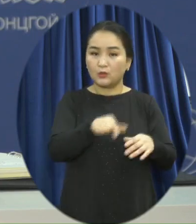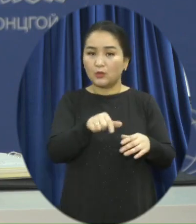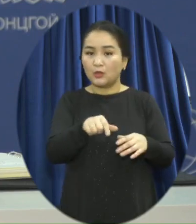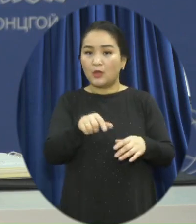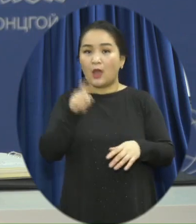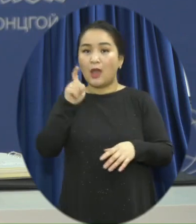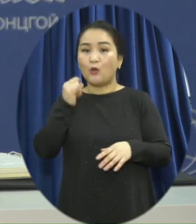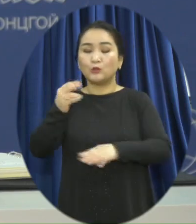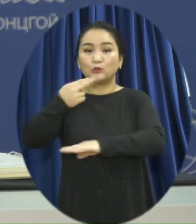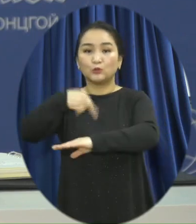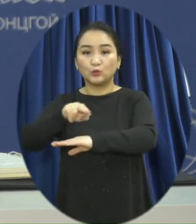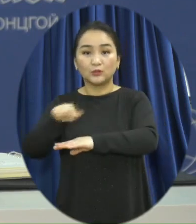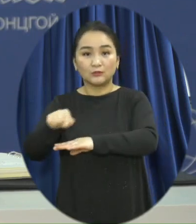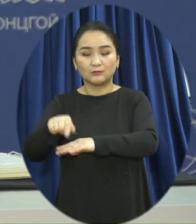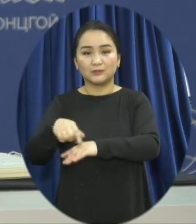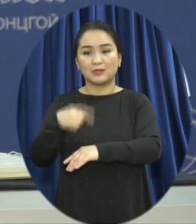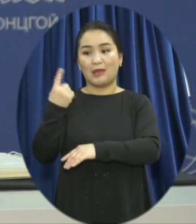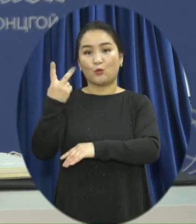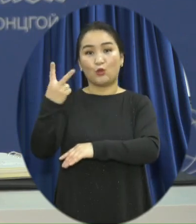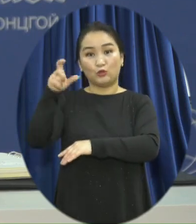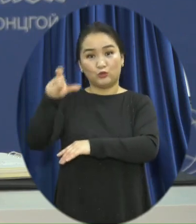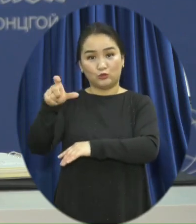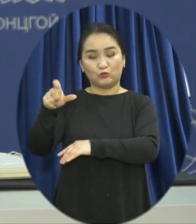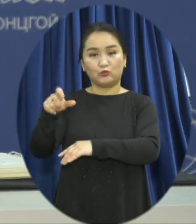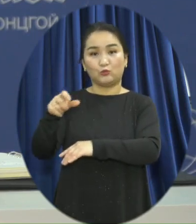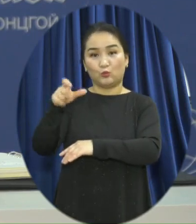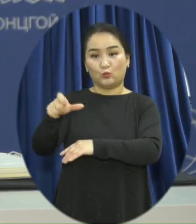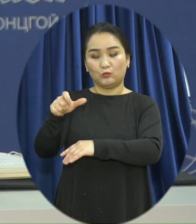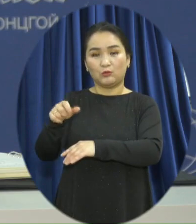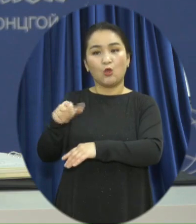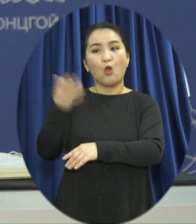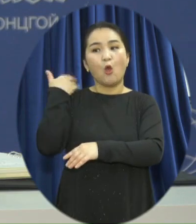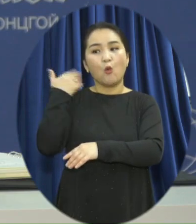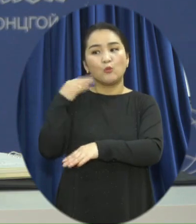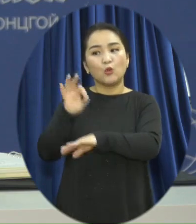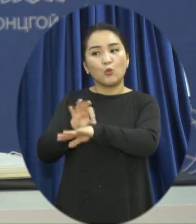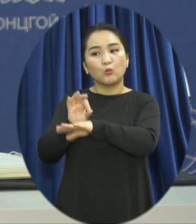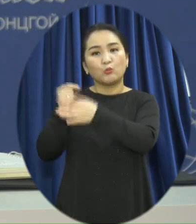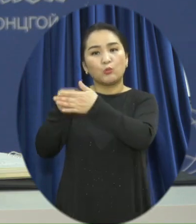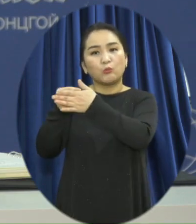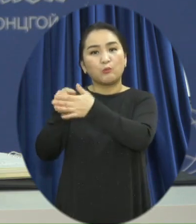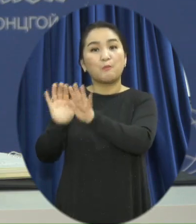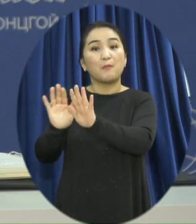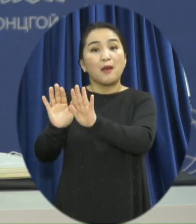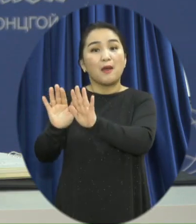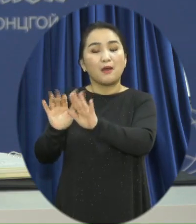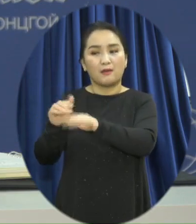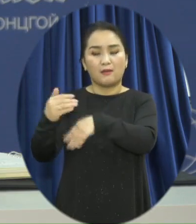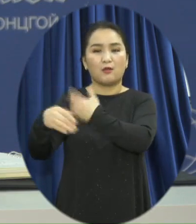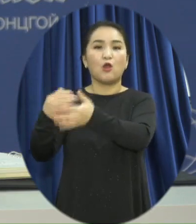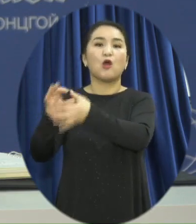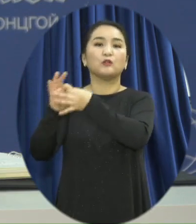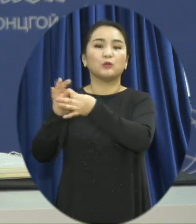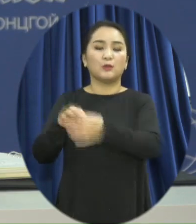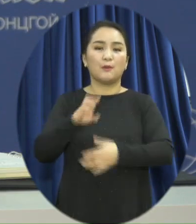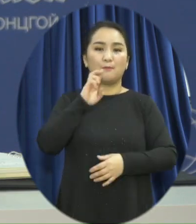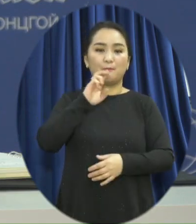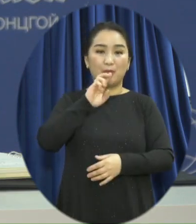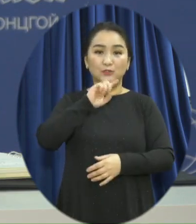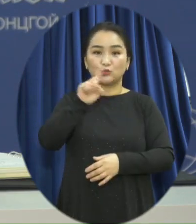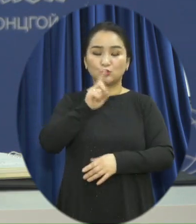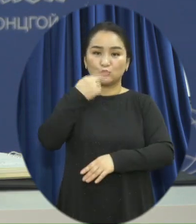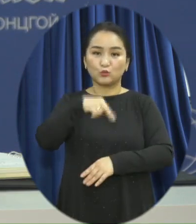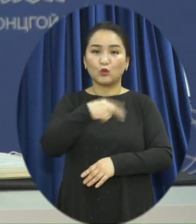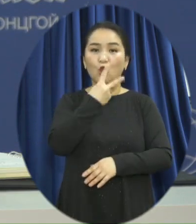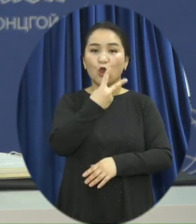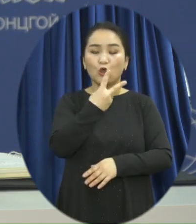одоо 12 тохиолдол гарсан байна. Өмнөөсөө бас эхлээд талдуур жаахан бүртгэгдэжсэн. Ялангуяа Баянзүрх дүүргийн 26-р хороо одоо